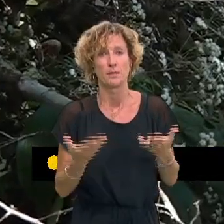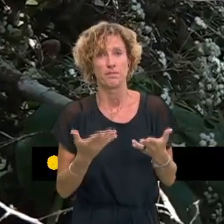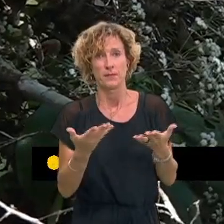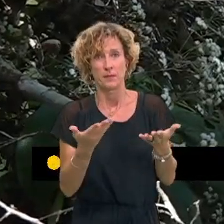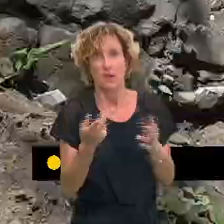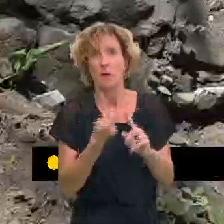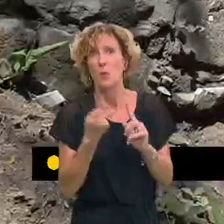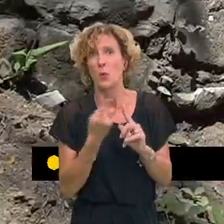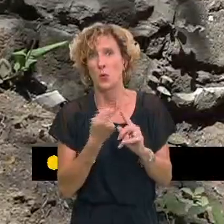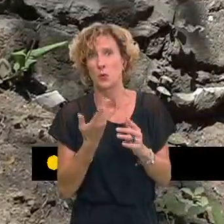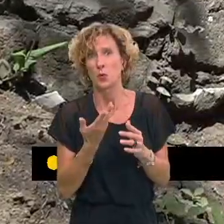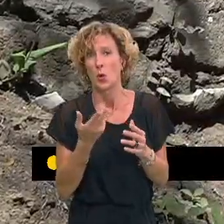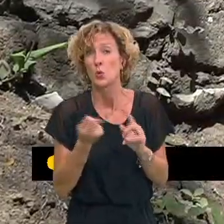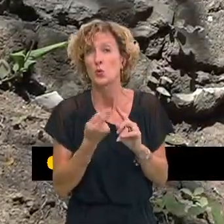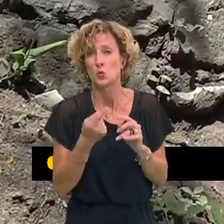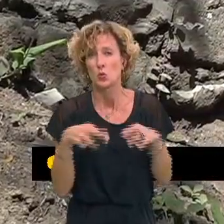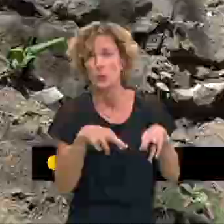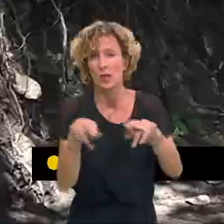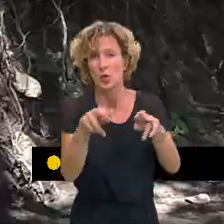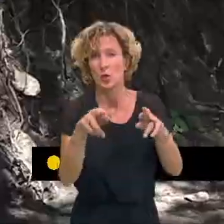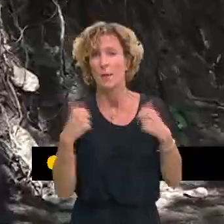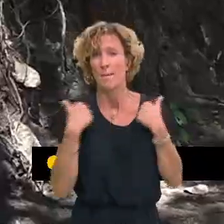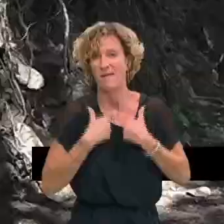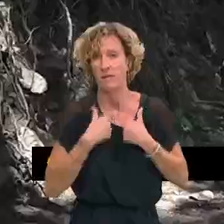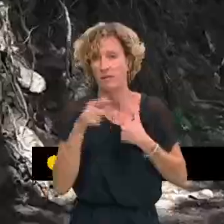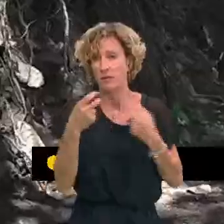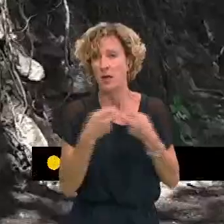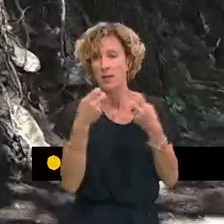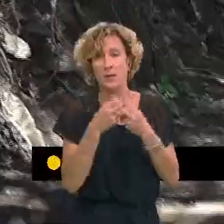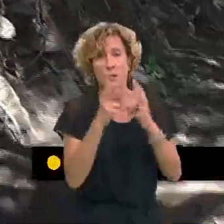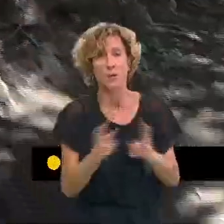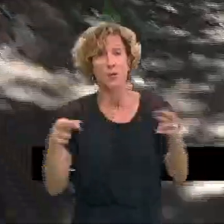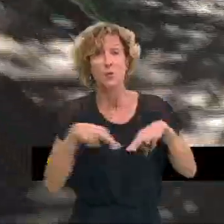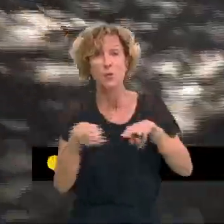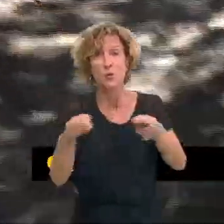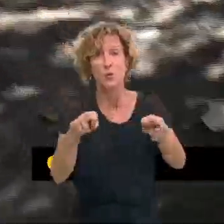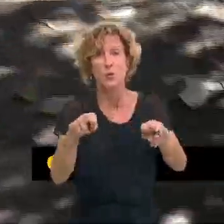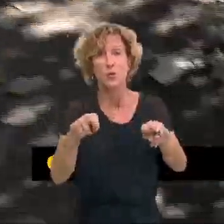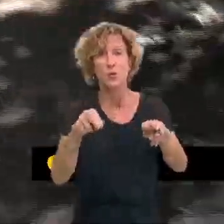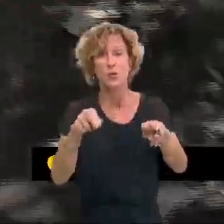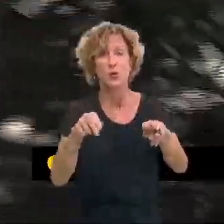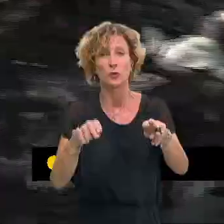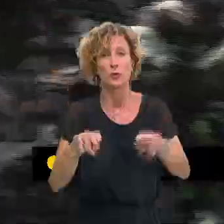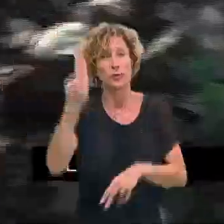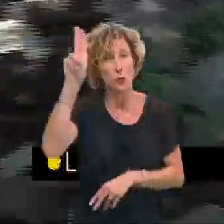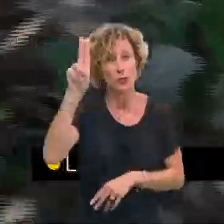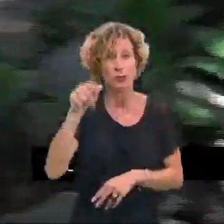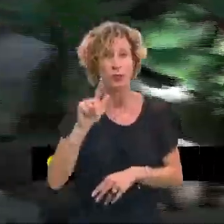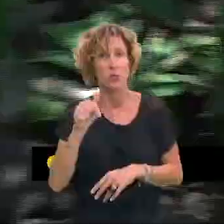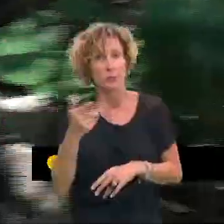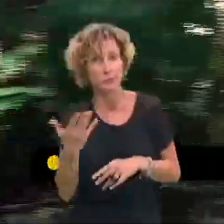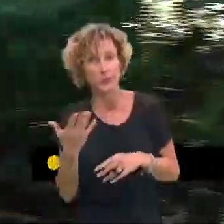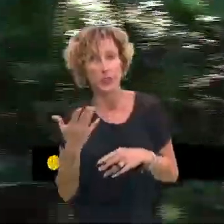dégâts importants, notamment sur les chemins de Mafate. Exemple ici, sur le sentier Scout, une portion a fait l'objet d'un nouveau